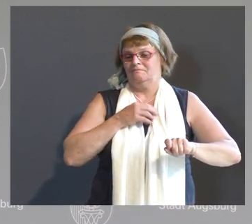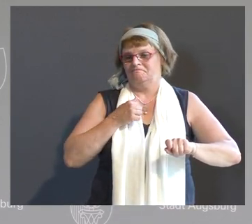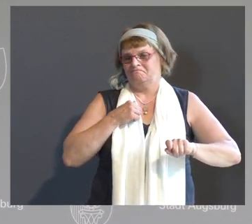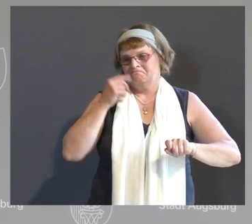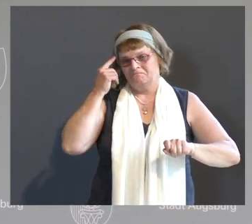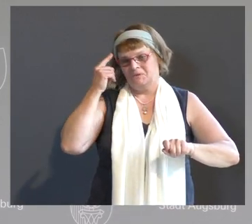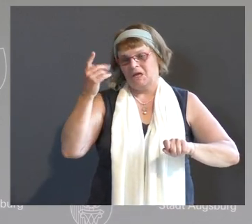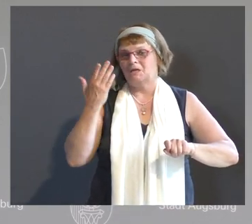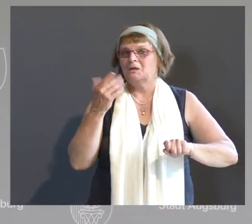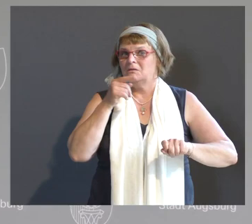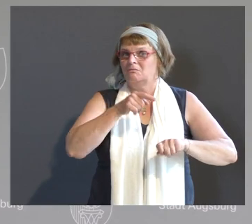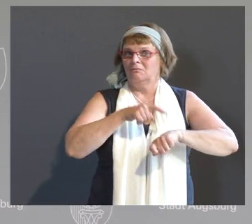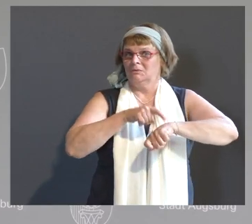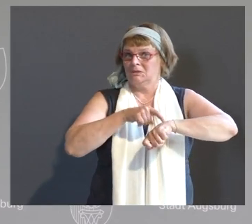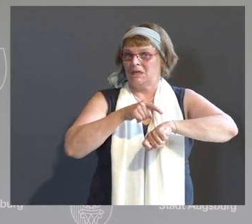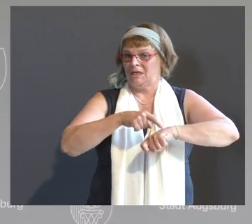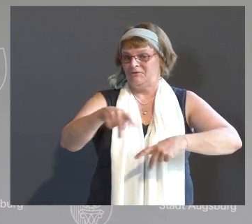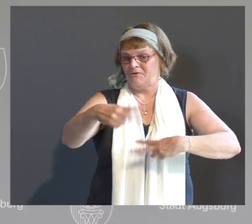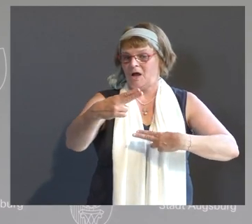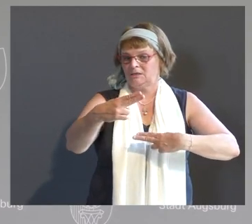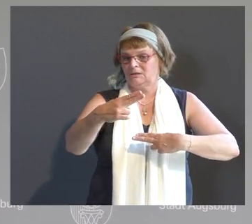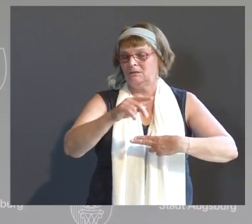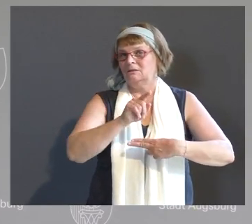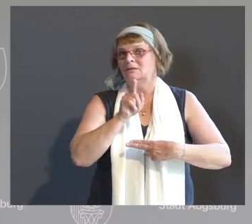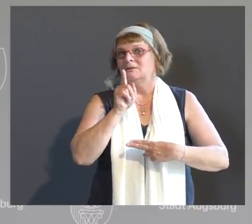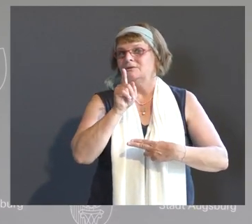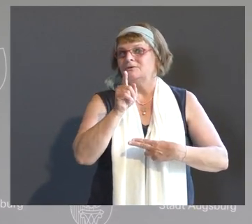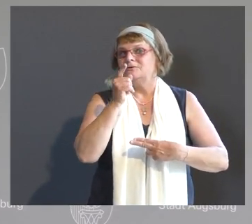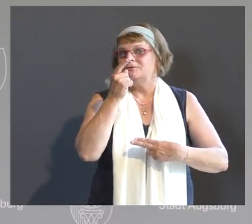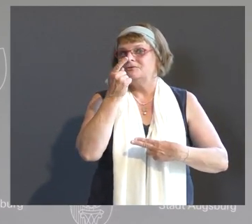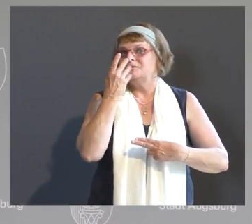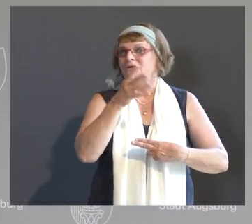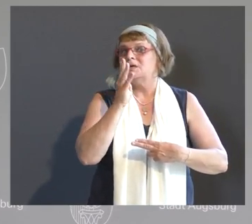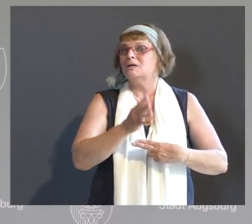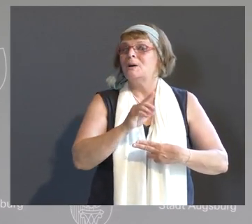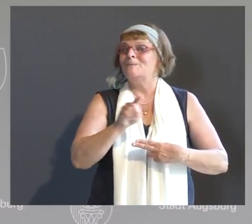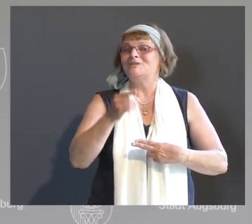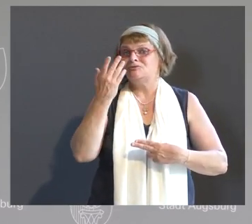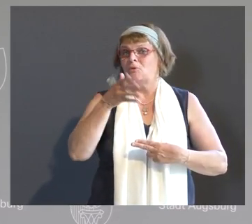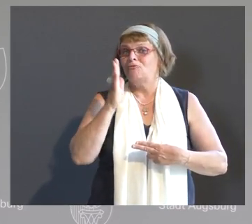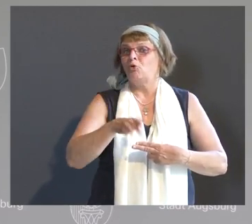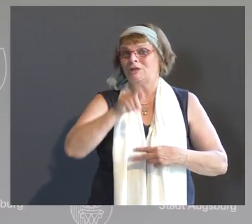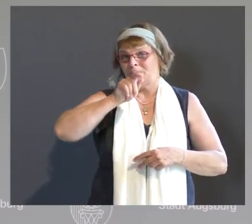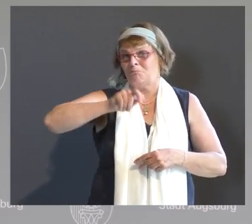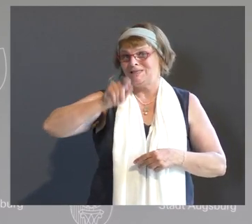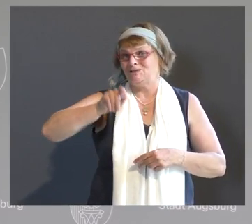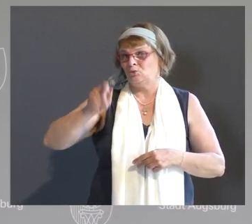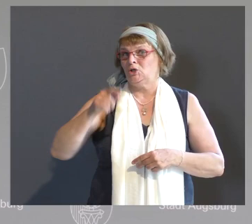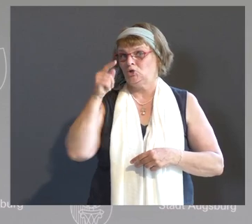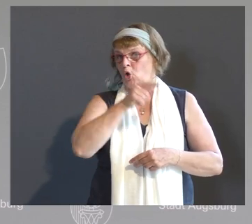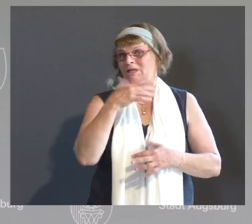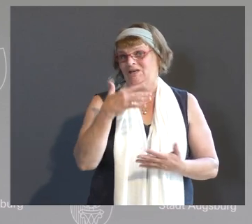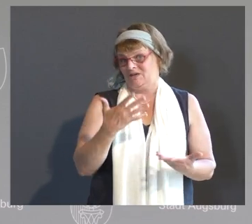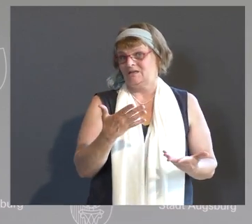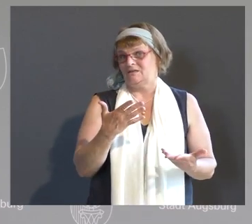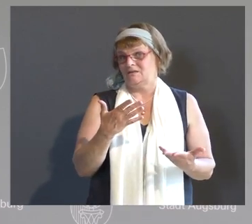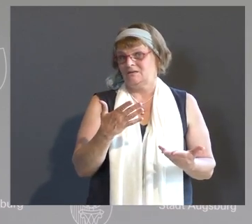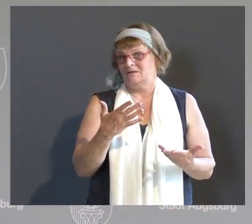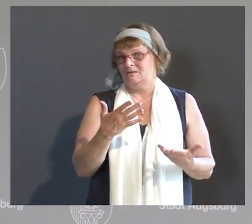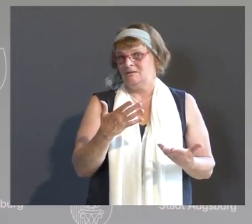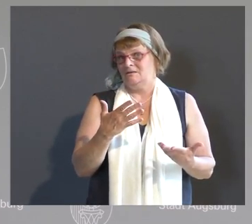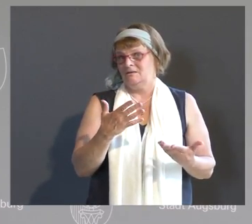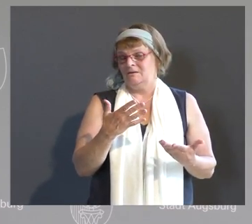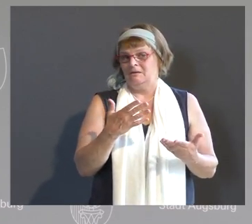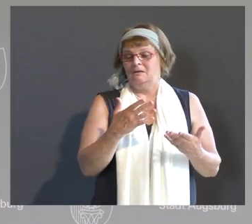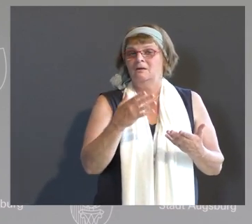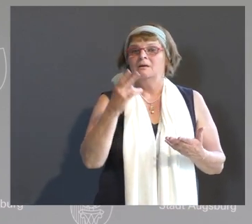in diesem Zeitraum circa dann 400 bis 500 Personen gehabt haben. Das Bild, das sich am Herkulesbrunnen ergeben hat, war zwar schon